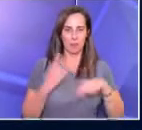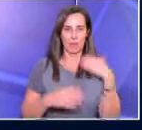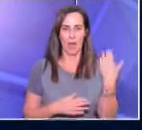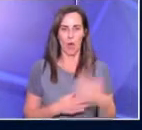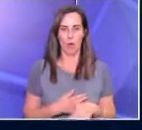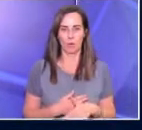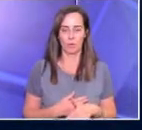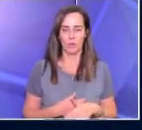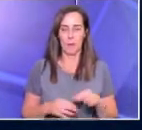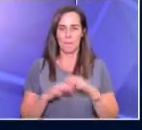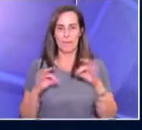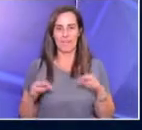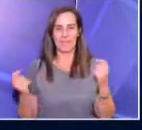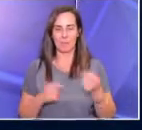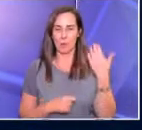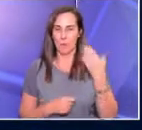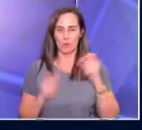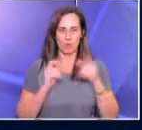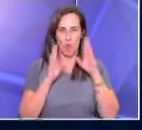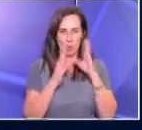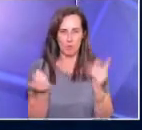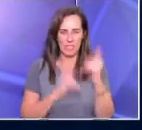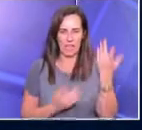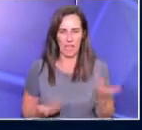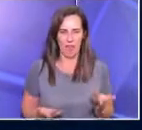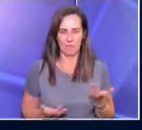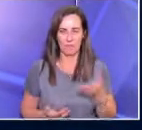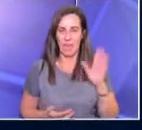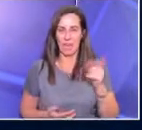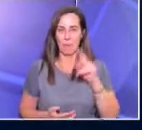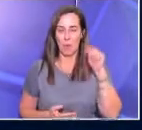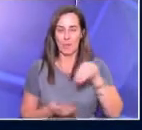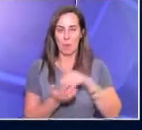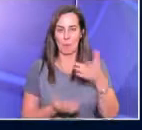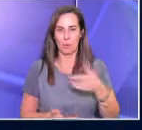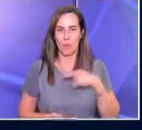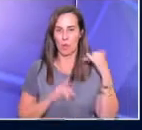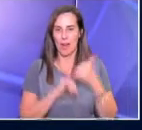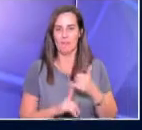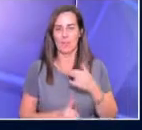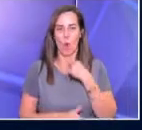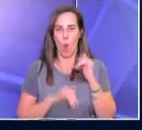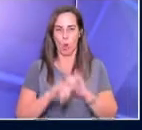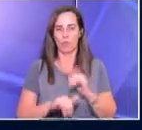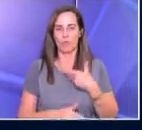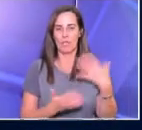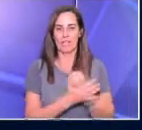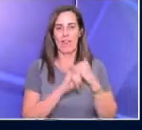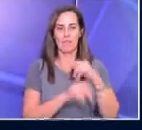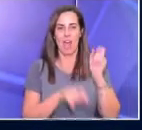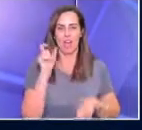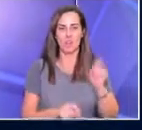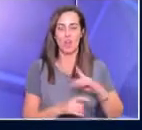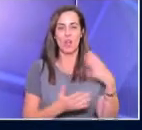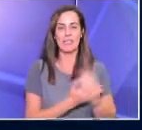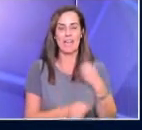האחרונה, מתחילת הקמפיין, היו הרבה אנשים שלא האמינו שזה בכלל יקרה, שגם לא נהיה במקום הזה, שלא נביא את הקולות, שלא נצליח להביא את האנשים,